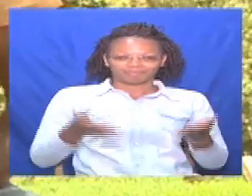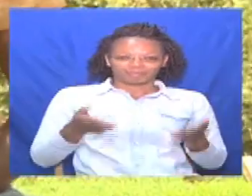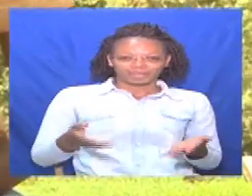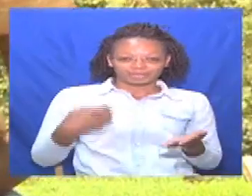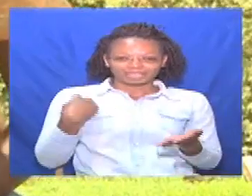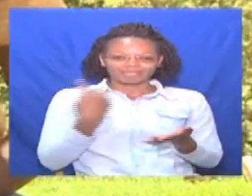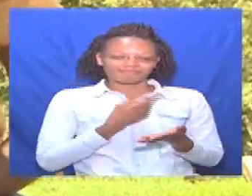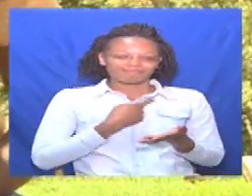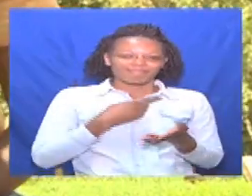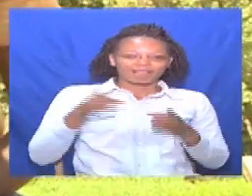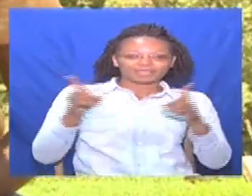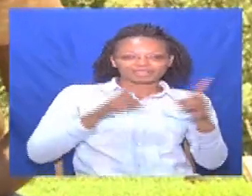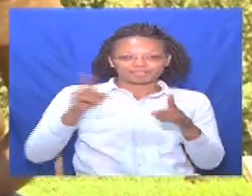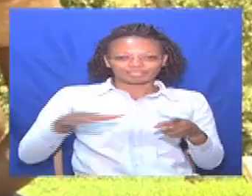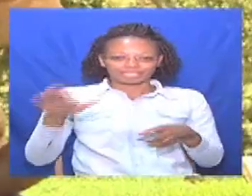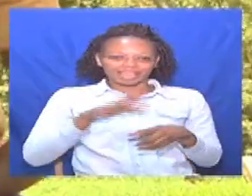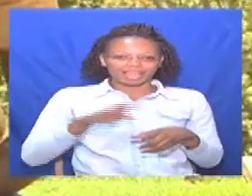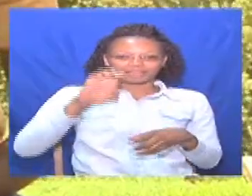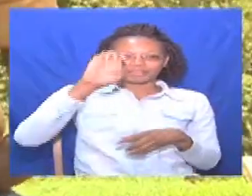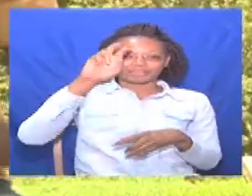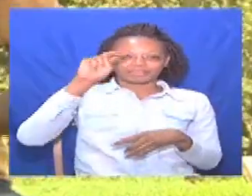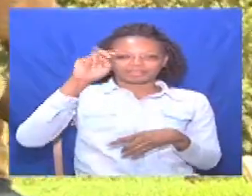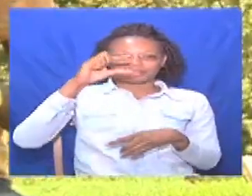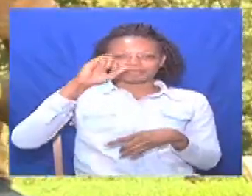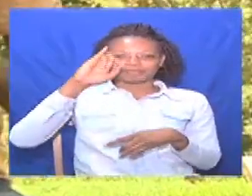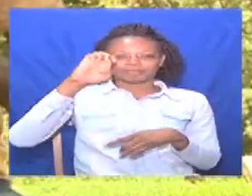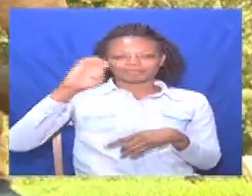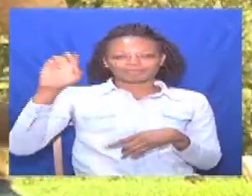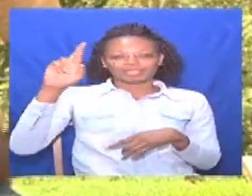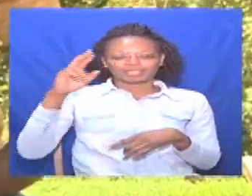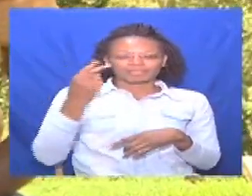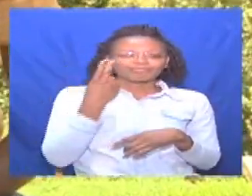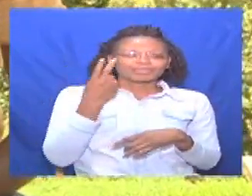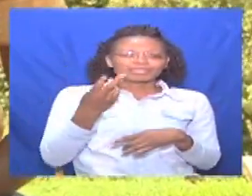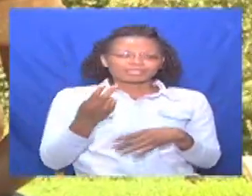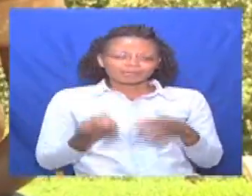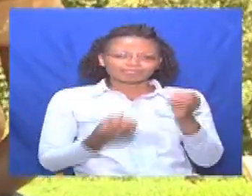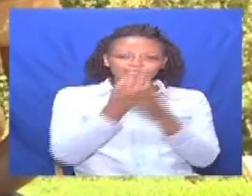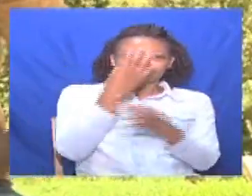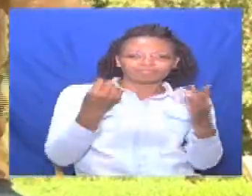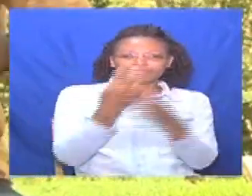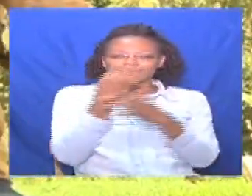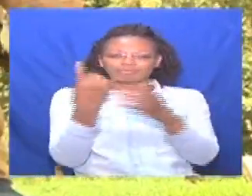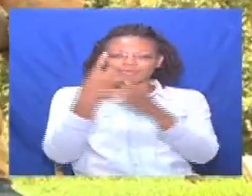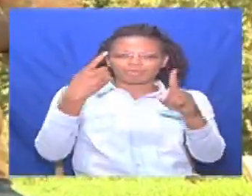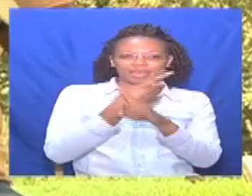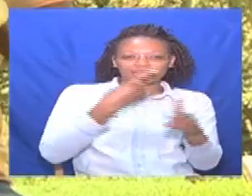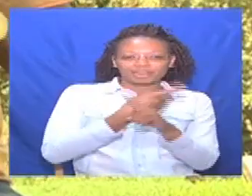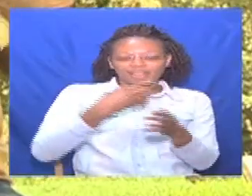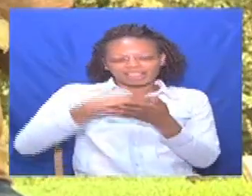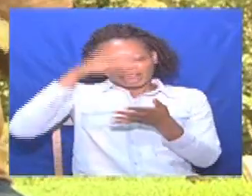Leo hii basi letu lilitua eneo la engineer na kujionea maendeleo kadha katika eneo hili. Tumejifunza